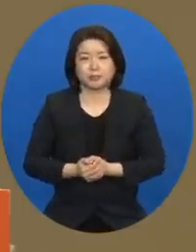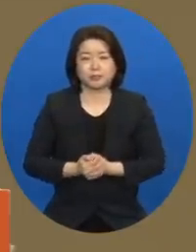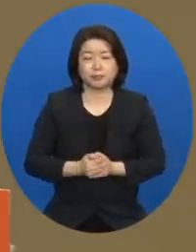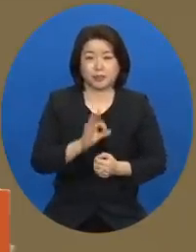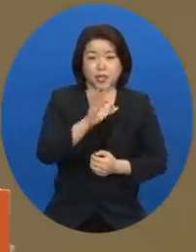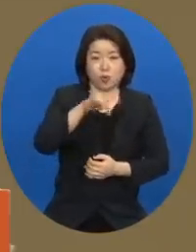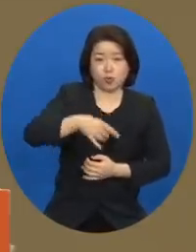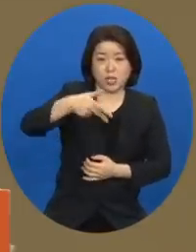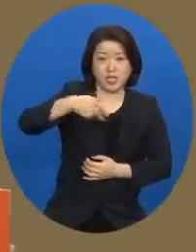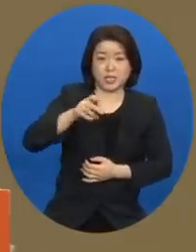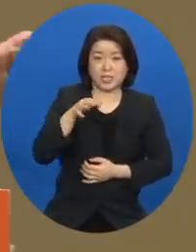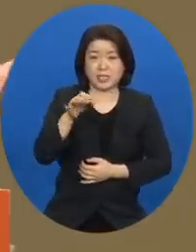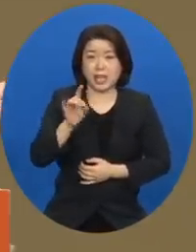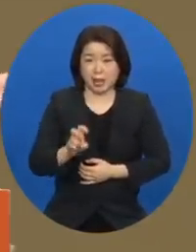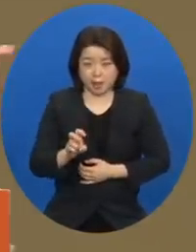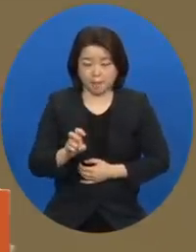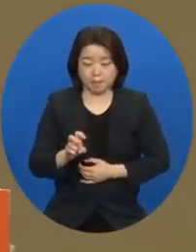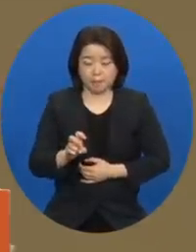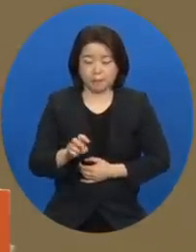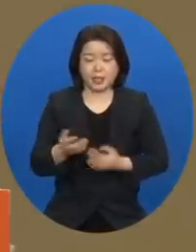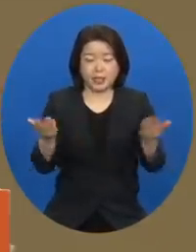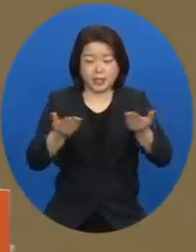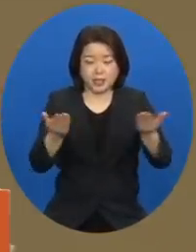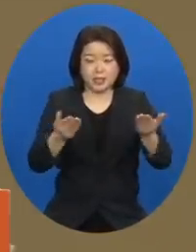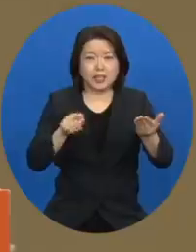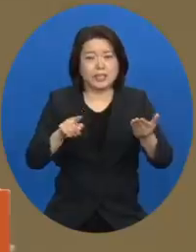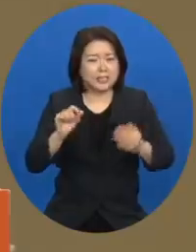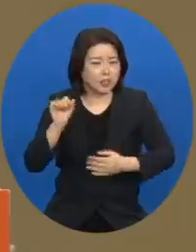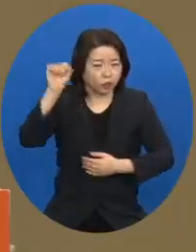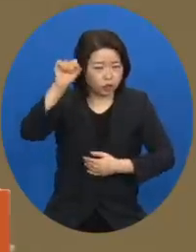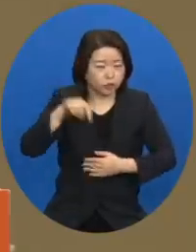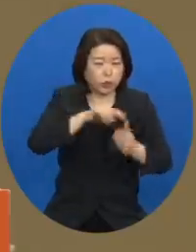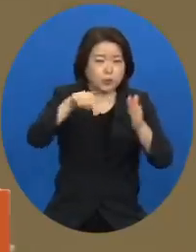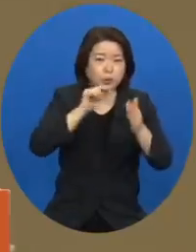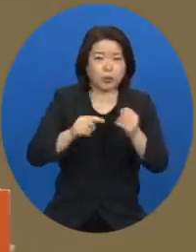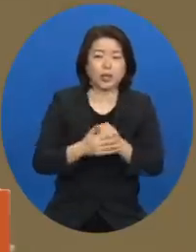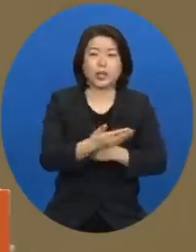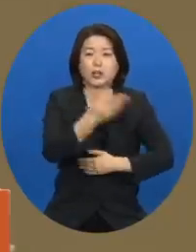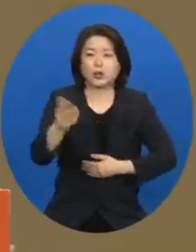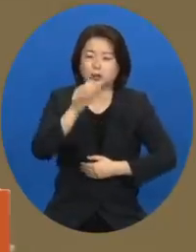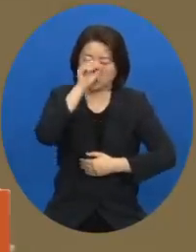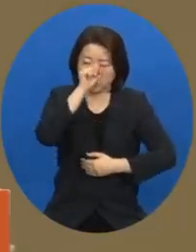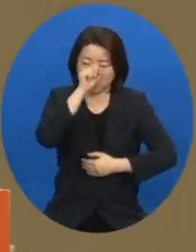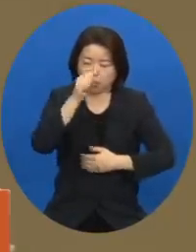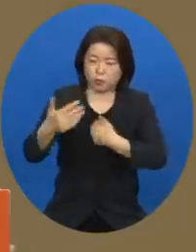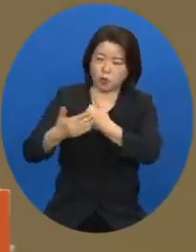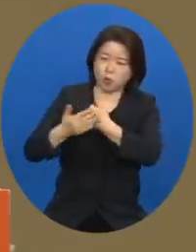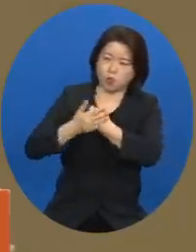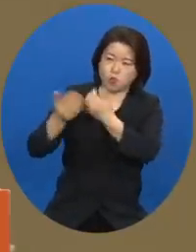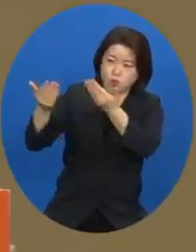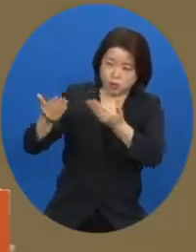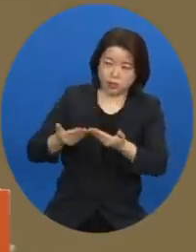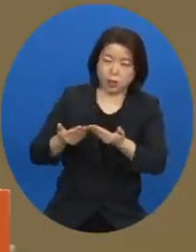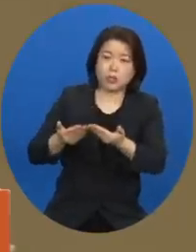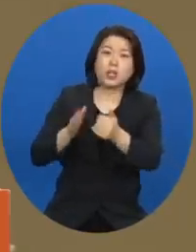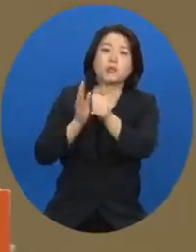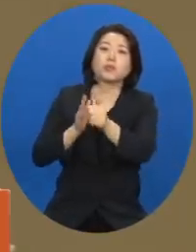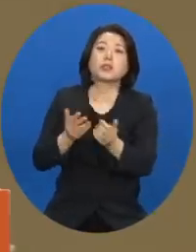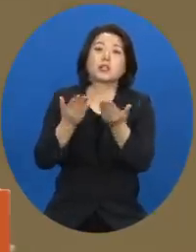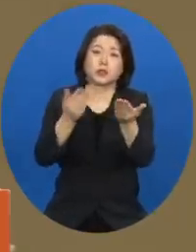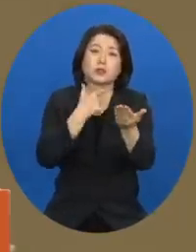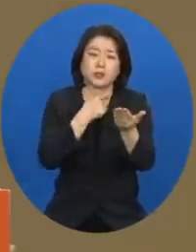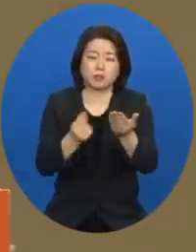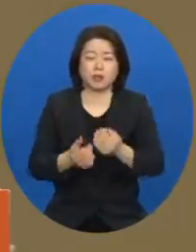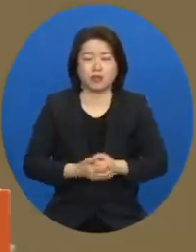위지엠 사역, 주님과 동행하는 이 운동에 여러분들이 또 좋은 후원자가 되어주시기를 부탁도 드리고